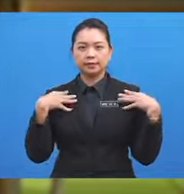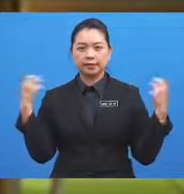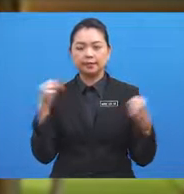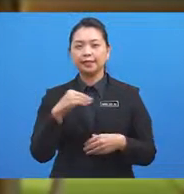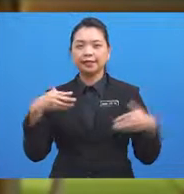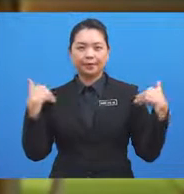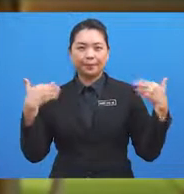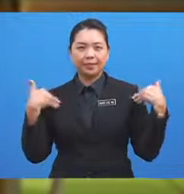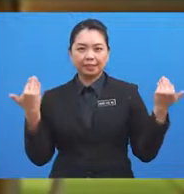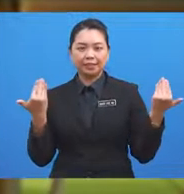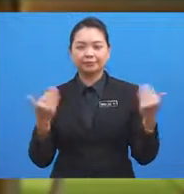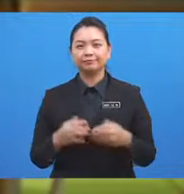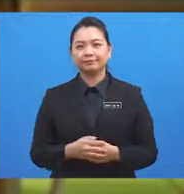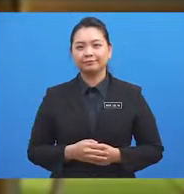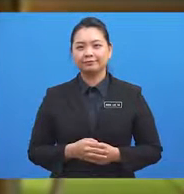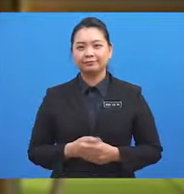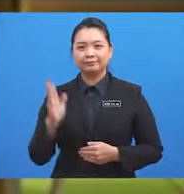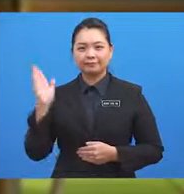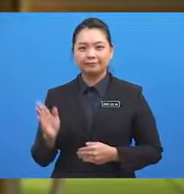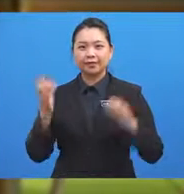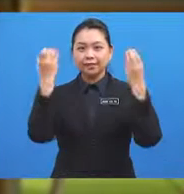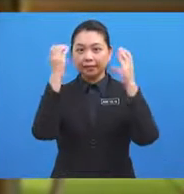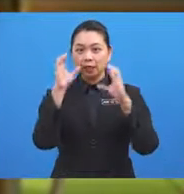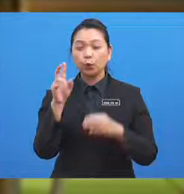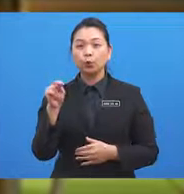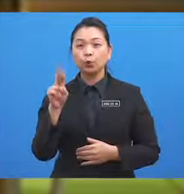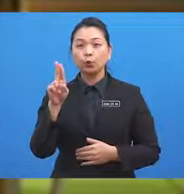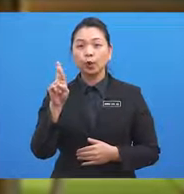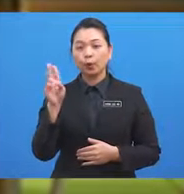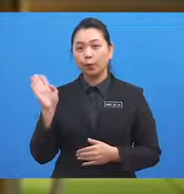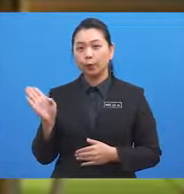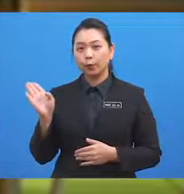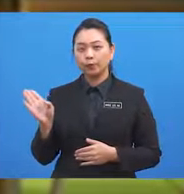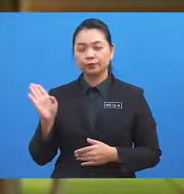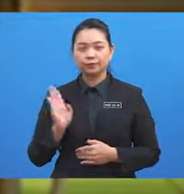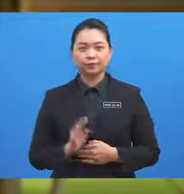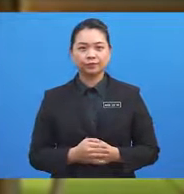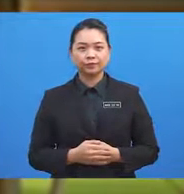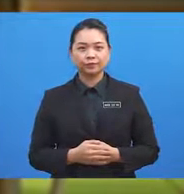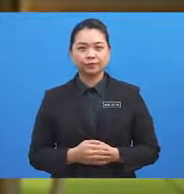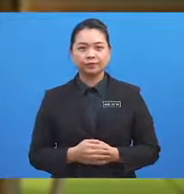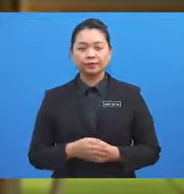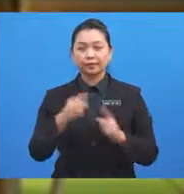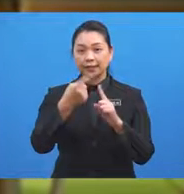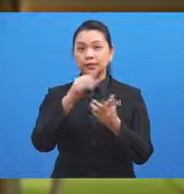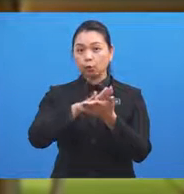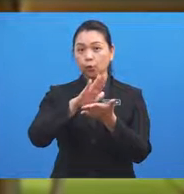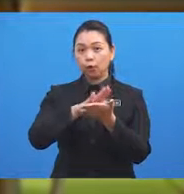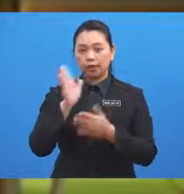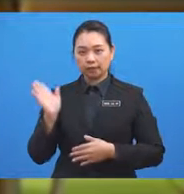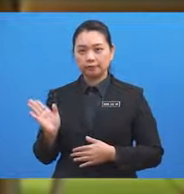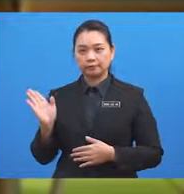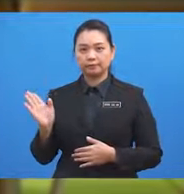dan gembira. Saya Cikgu Nur Afifah binti Cik Amer dari SMK Keramat